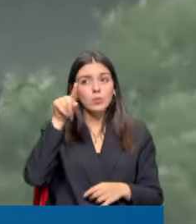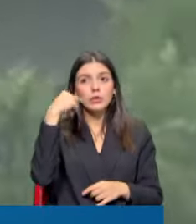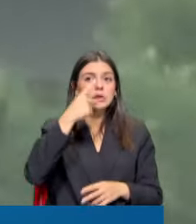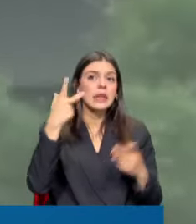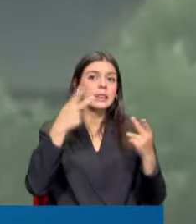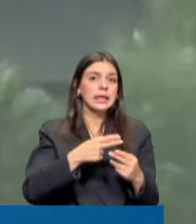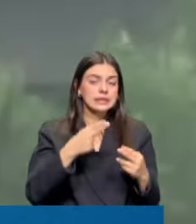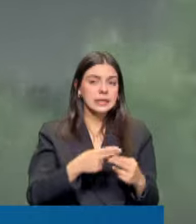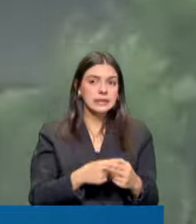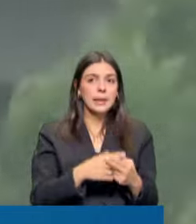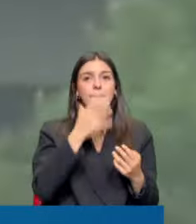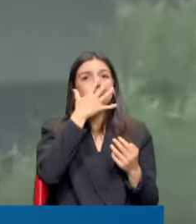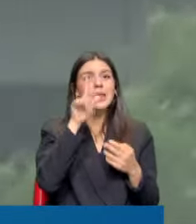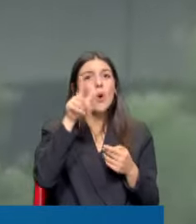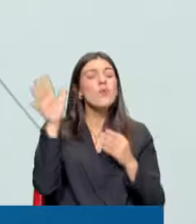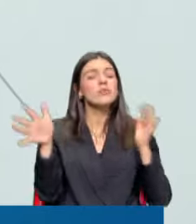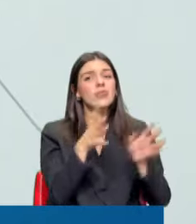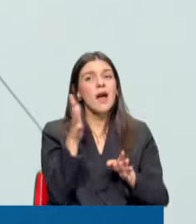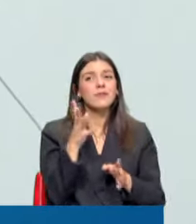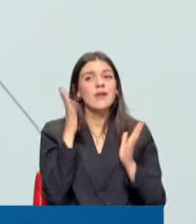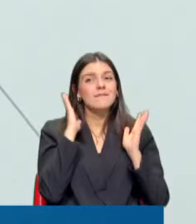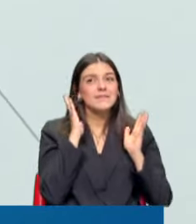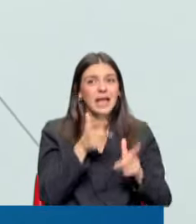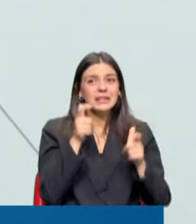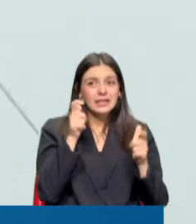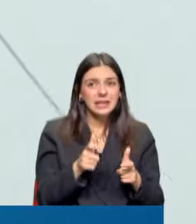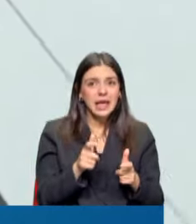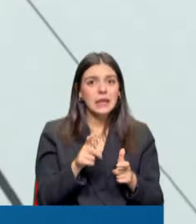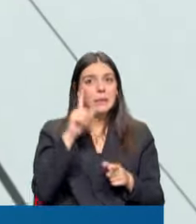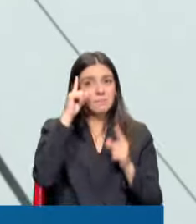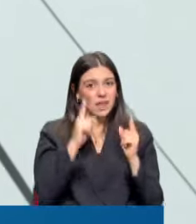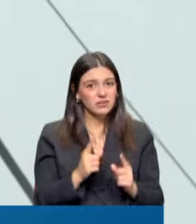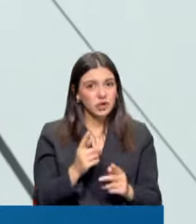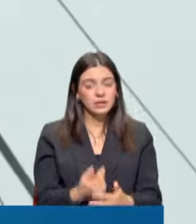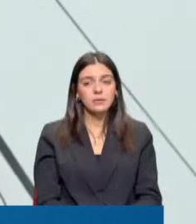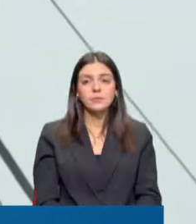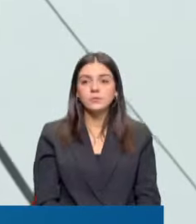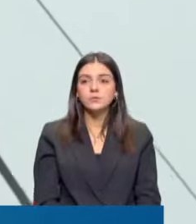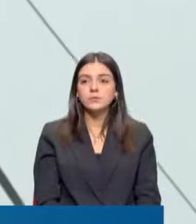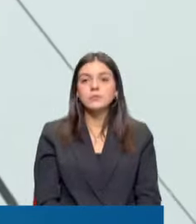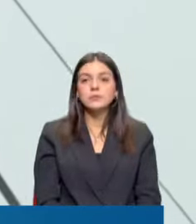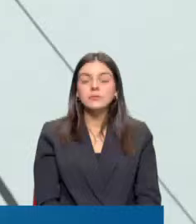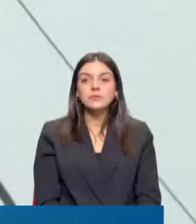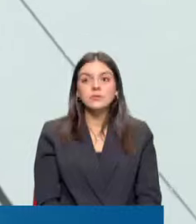nedenle kesilmişti. Beklenen o tayfun pek çok eyalette etkisini gösterdi.